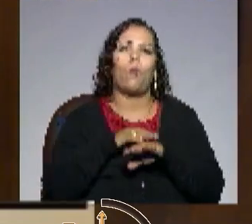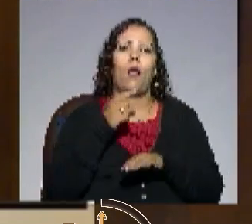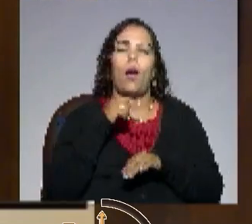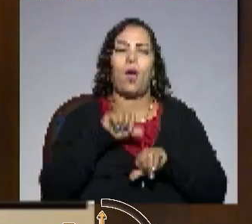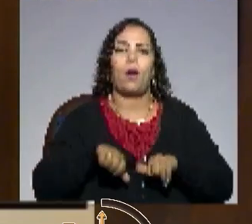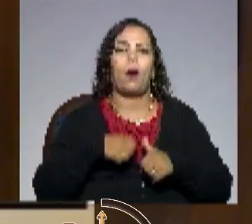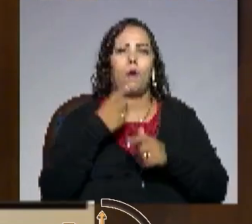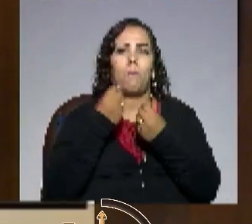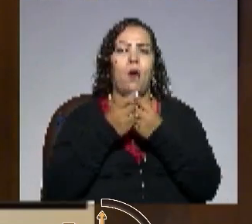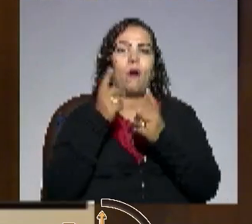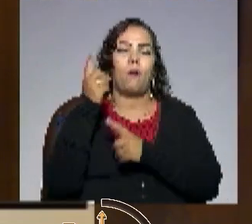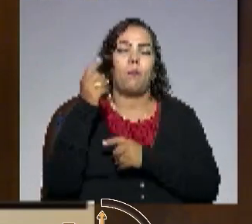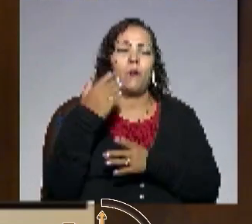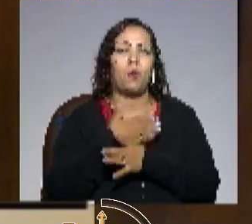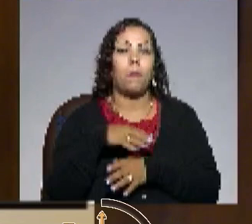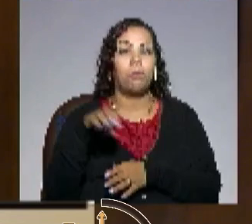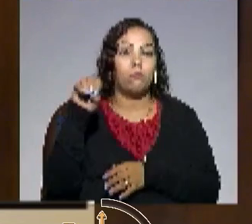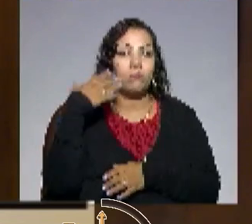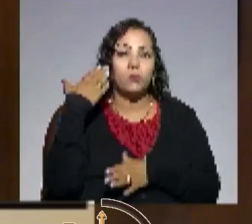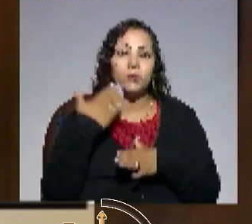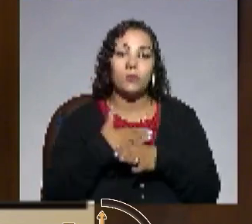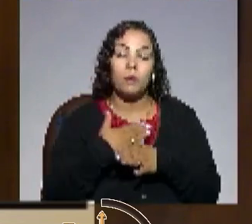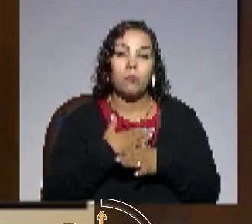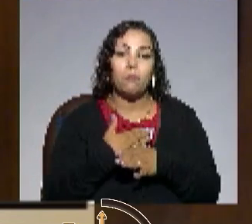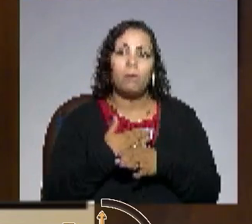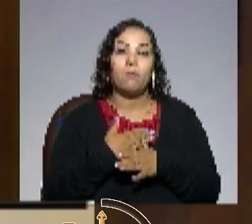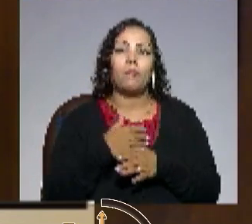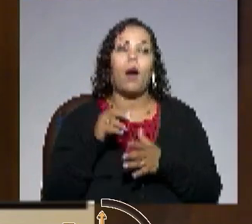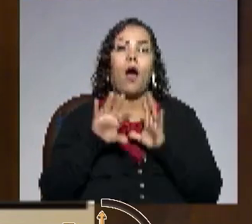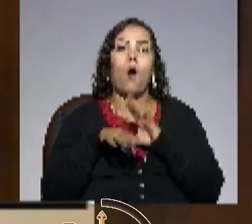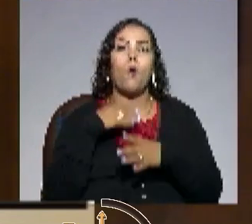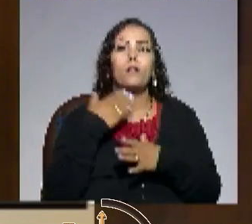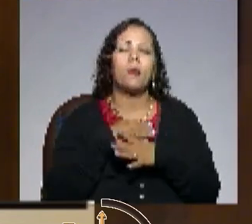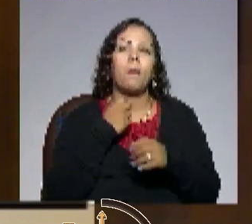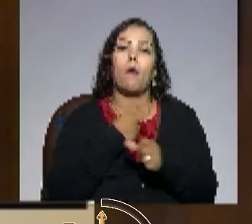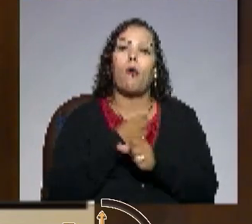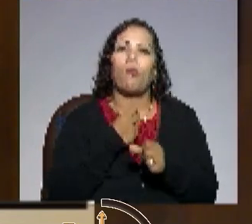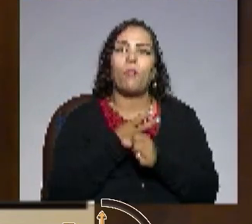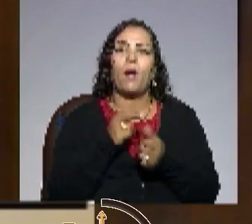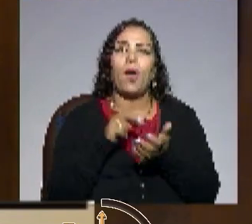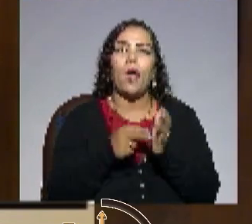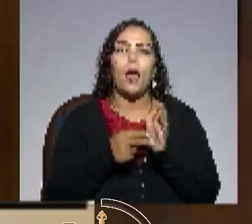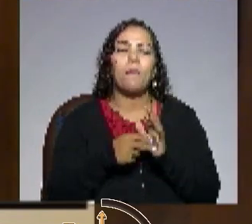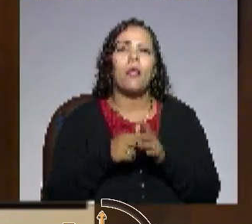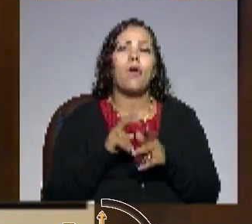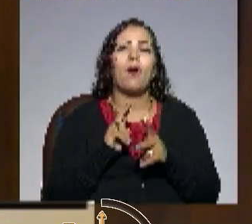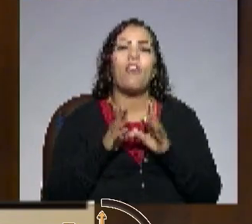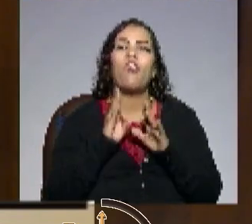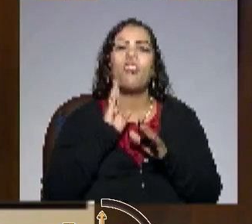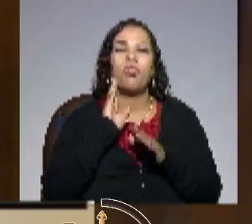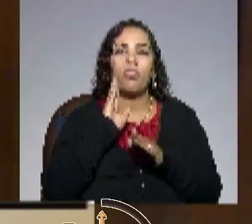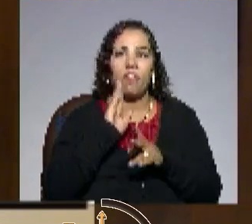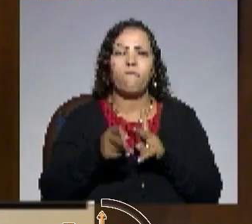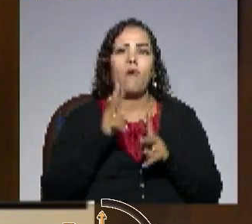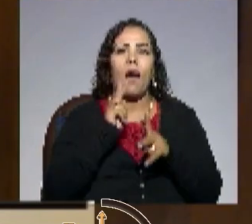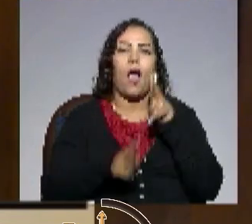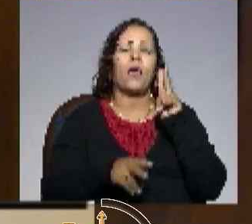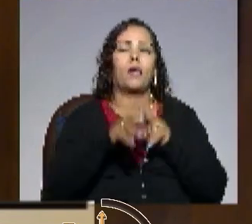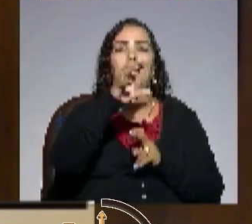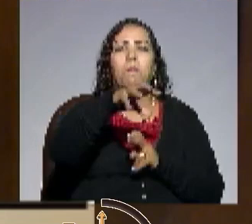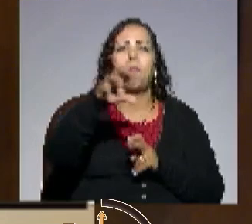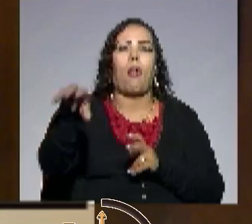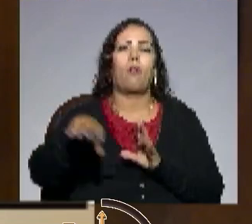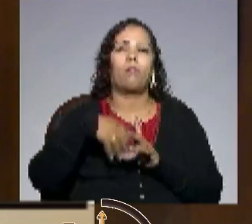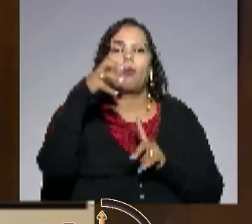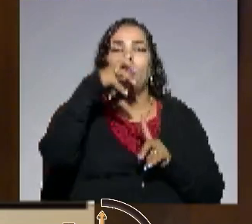ونتيجه اهماله في الشريعه او نتيجه الخطيه صار مباحا للبلاد اللي حواليه فالبلاد اللي